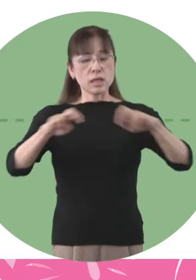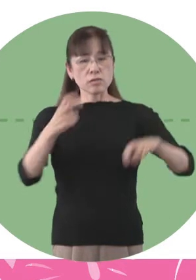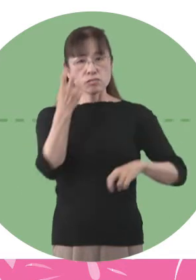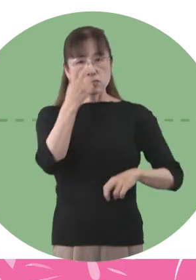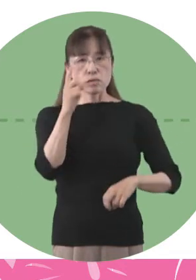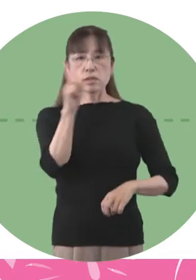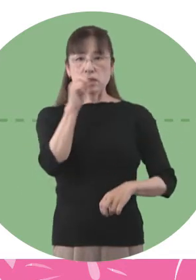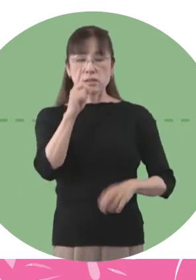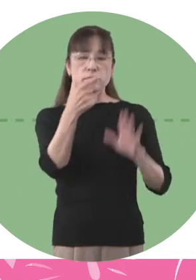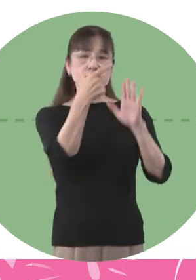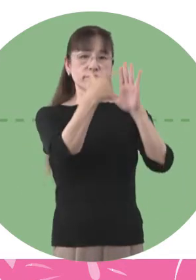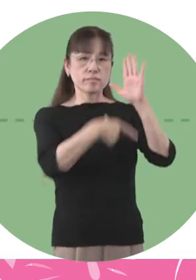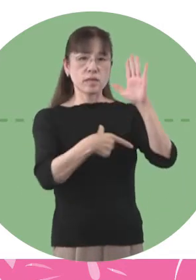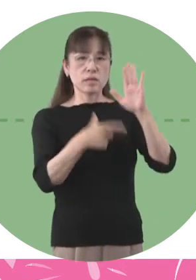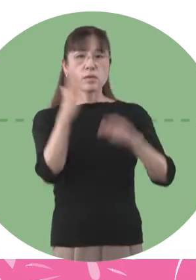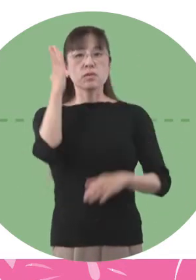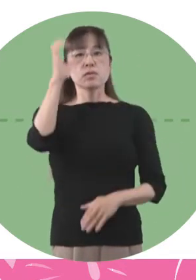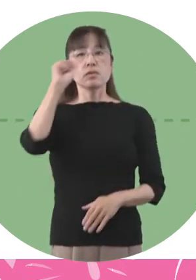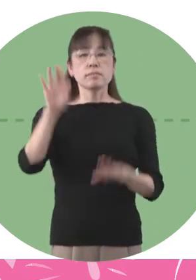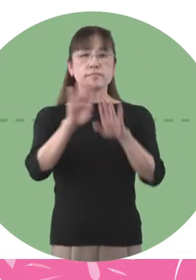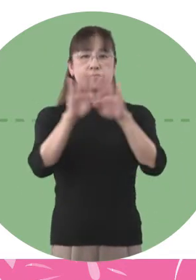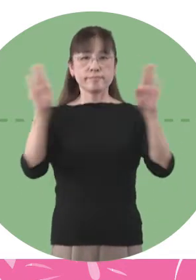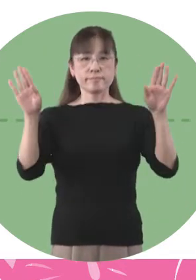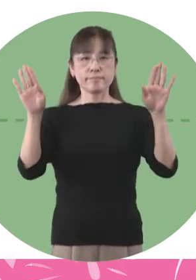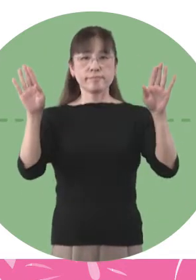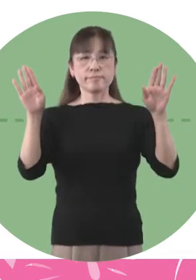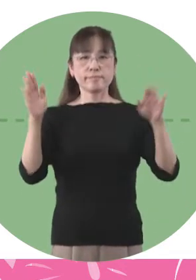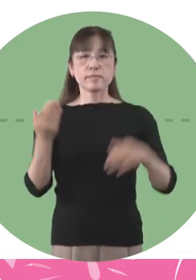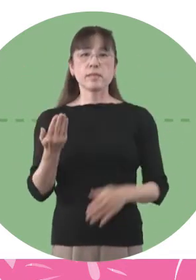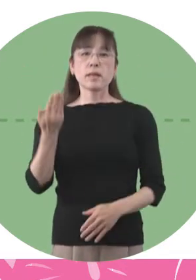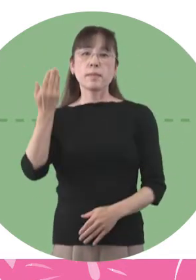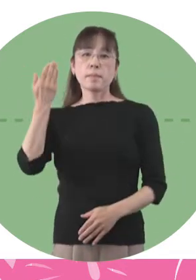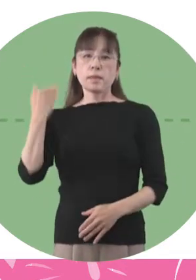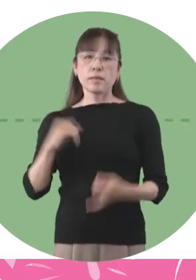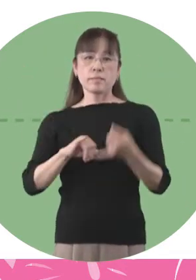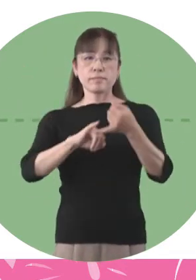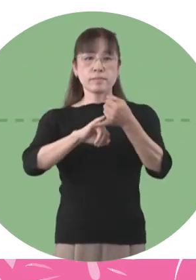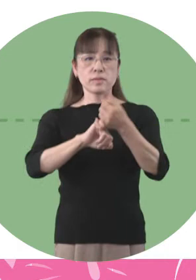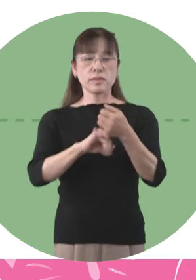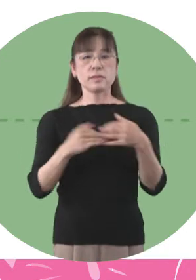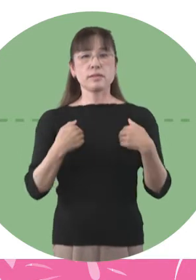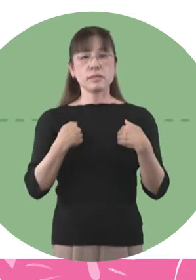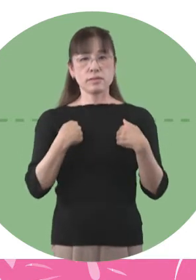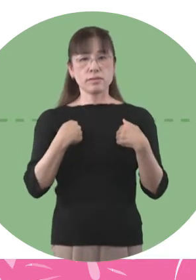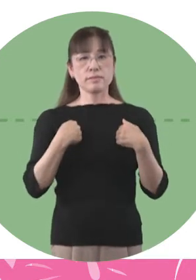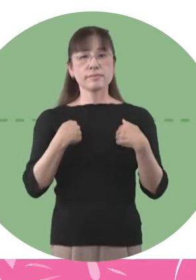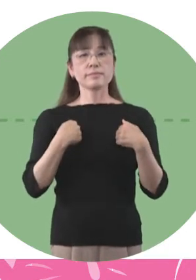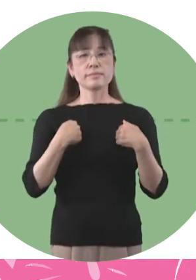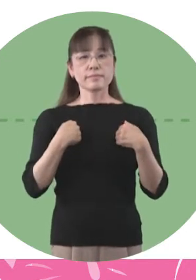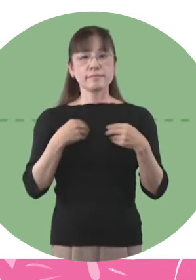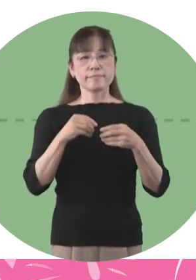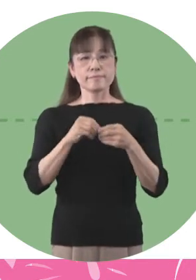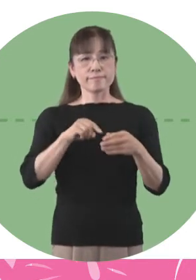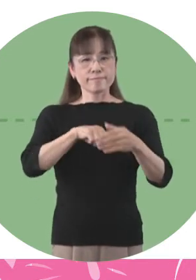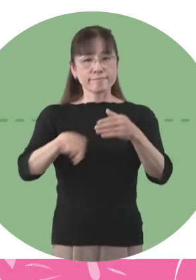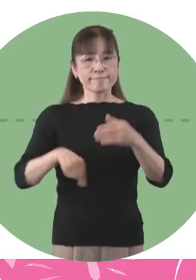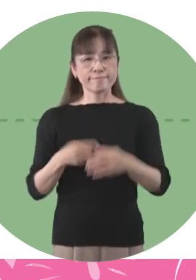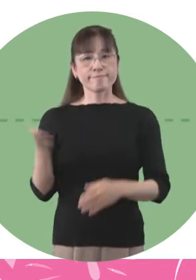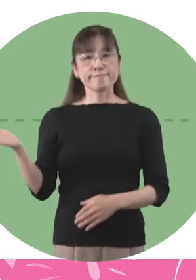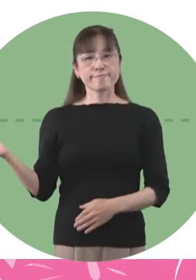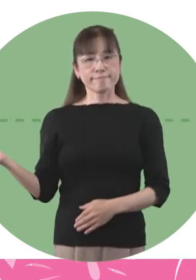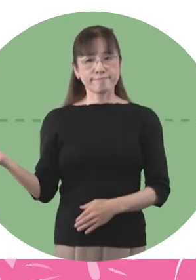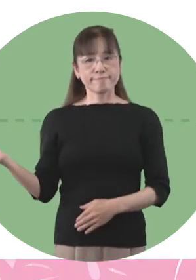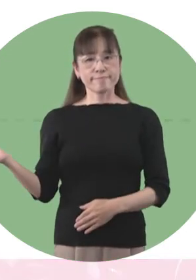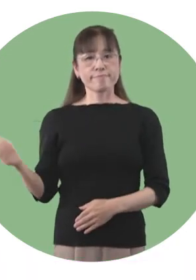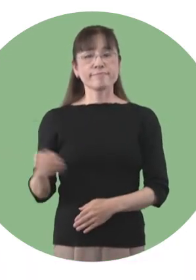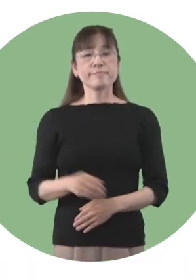ものと題した文化講座を開催します。受講には事前の予約が必要です。詳しくはご覧のところ